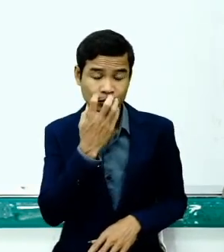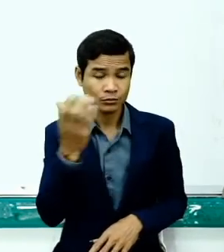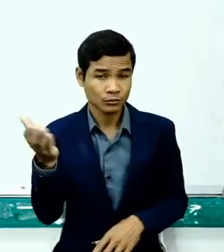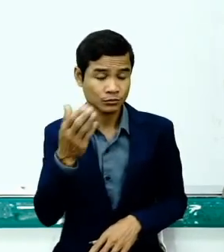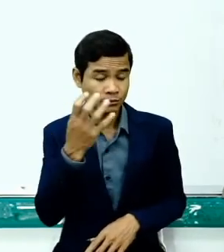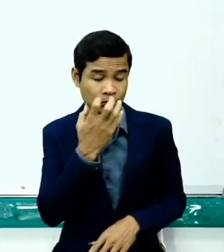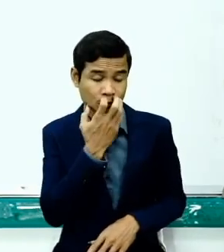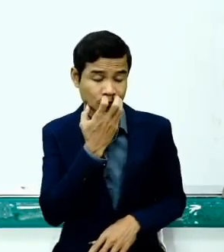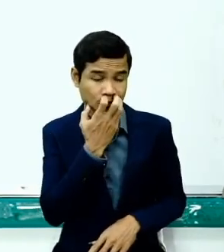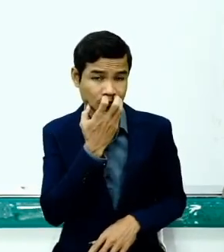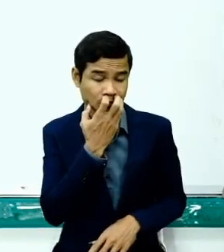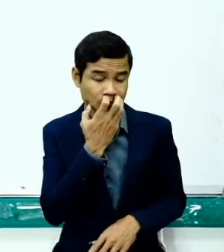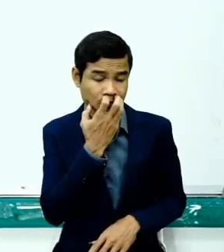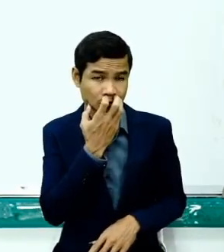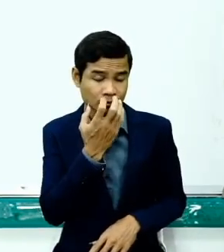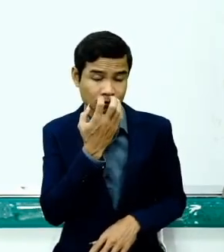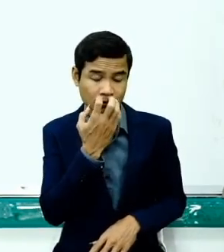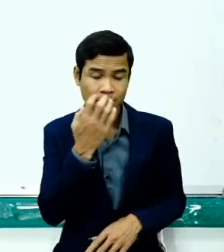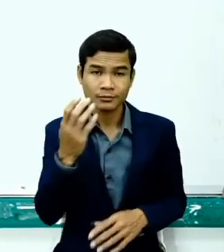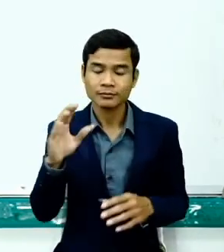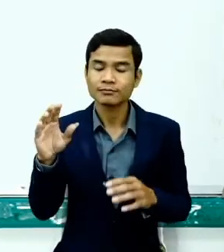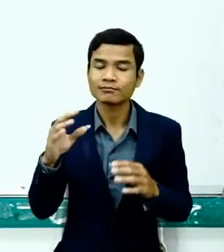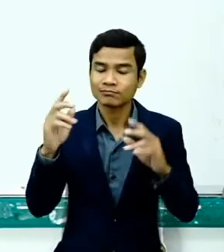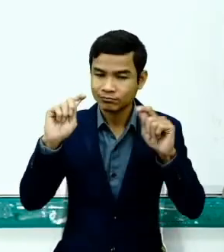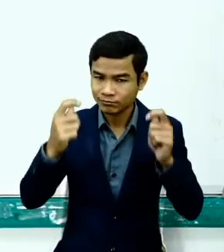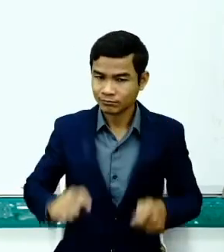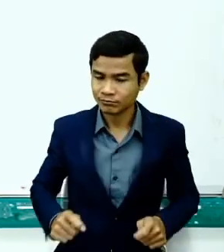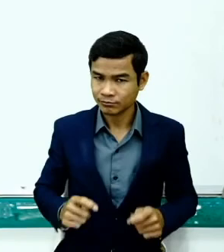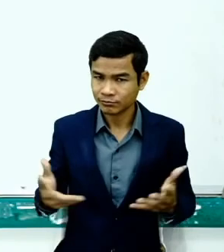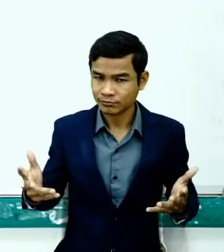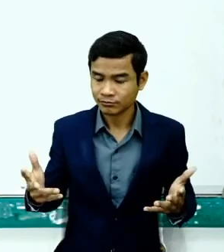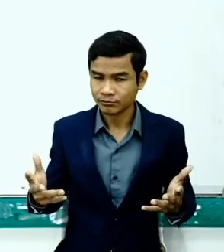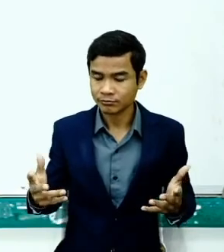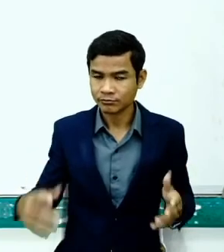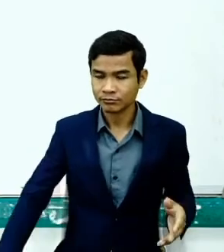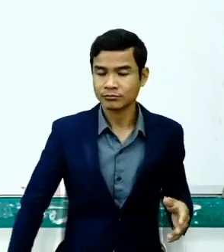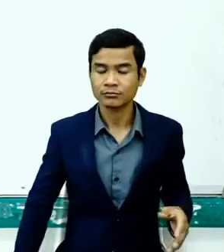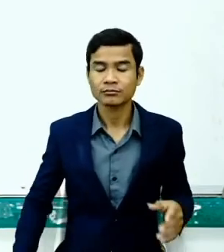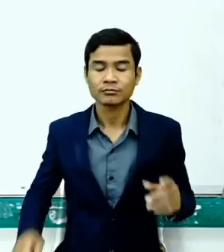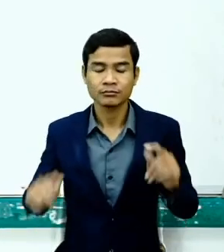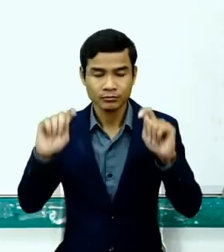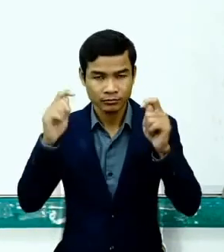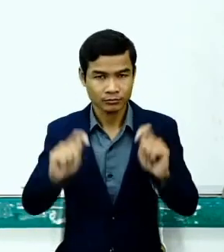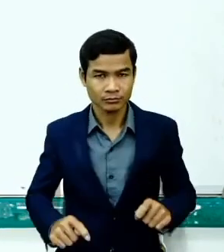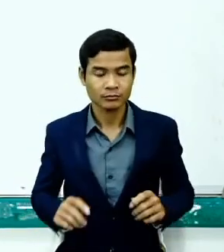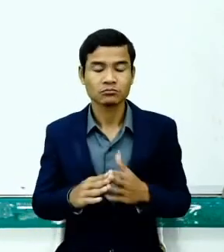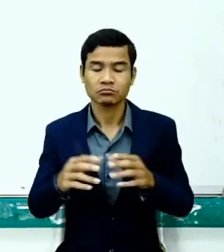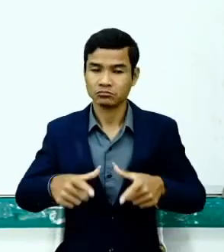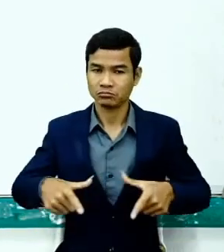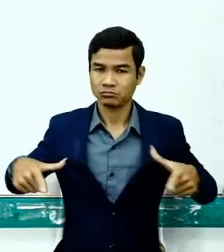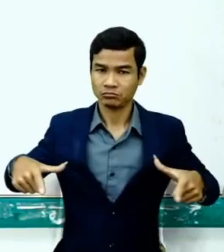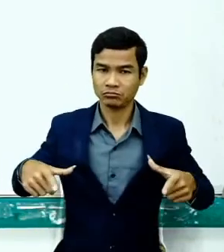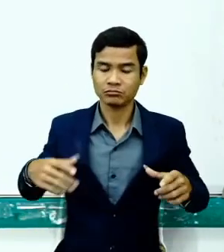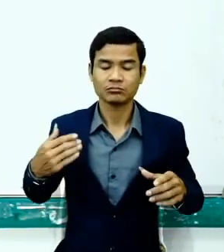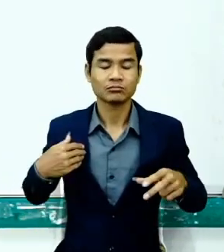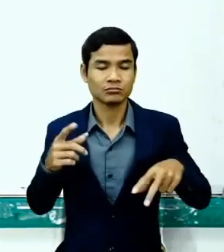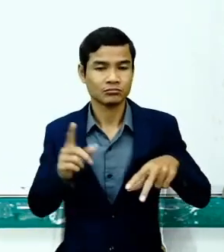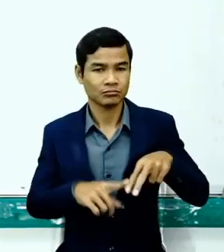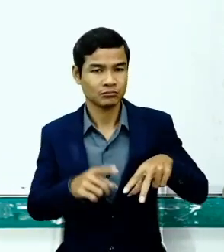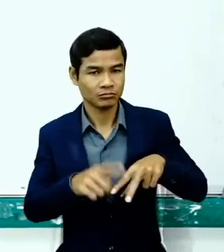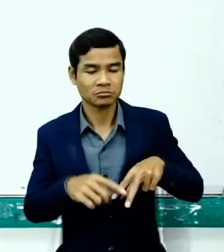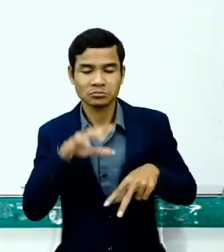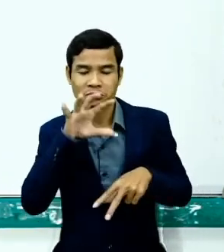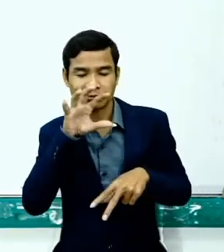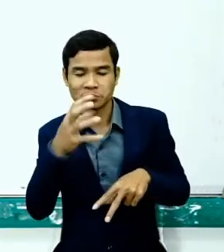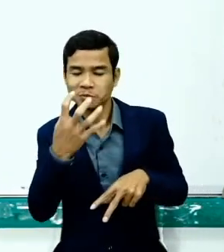ចាសត្វជ្រូកមានរូបរាងបែបម៉េចទៅកូនចាសត្វជ្រូកភាគច្រើនធាត់ហើយមានជើង4អ៊ីកអ៊ុកអ៊ីកអ៊ុក